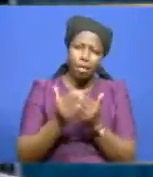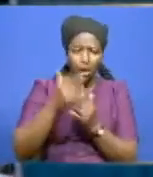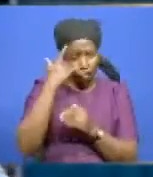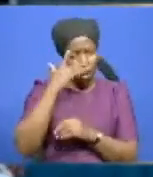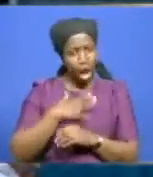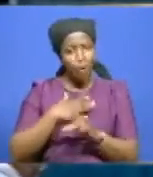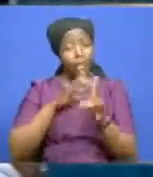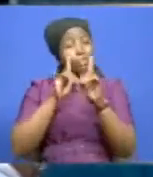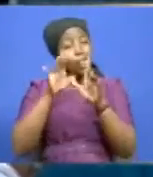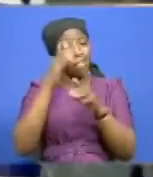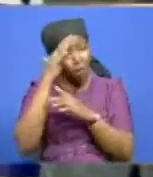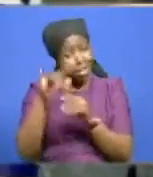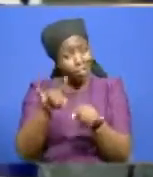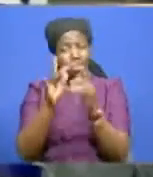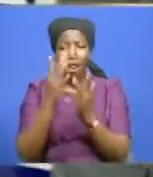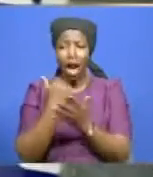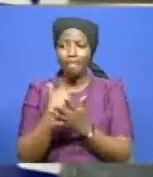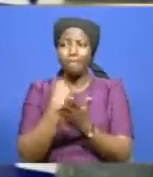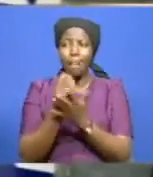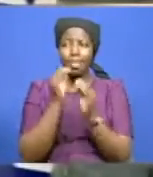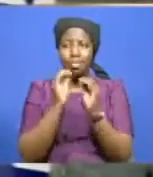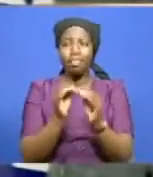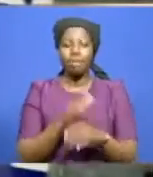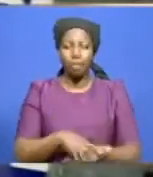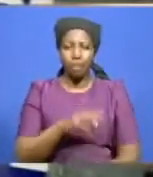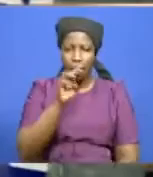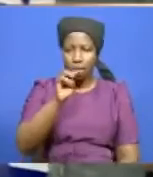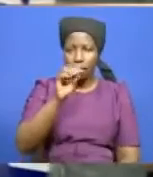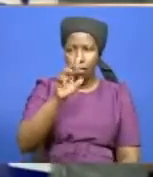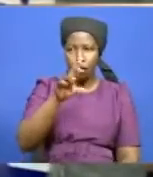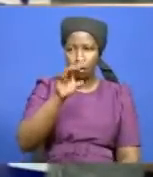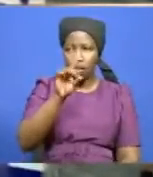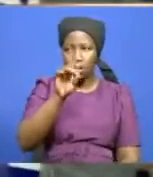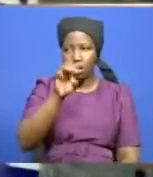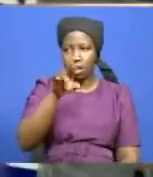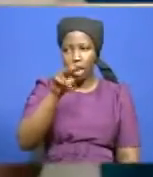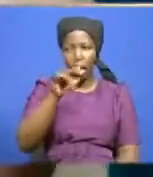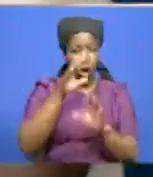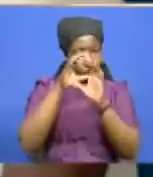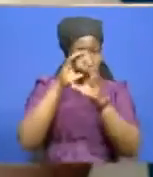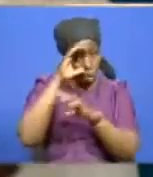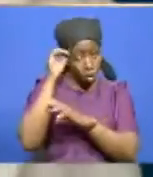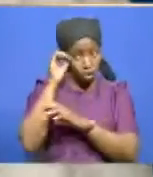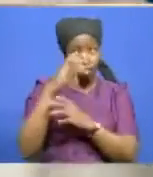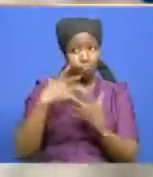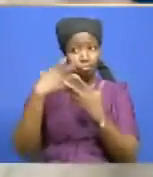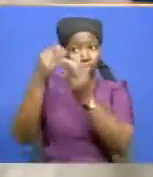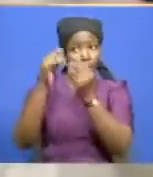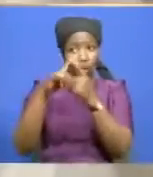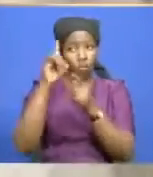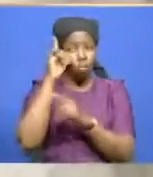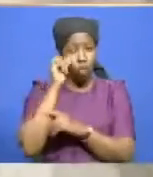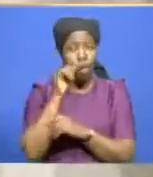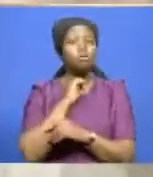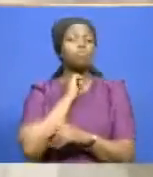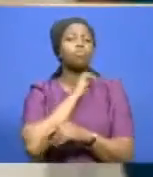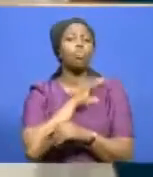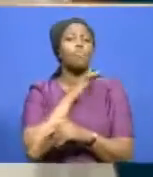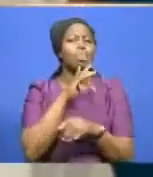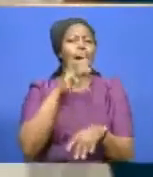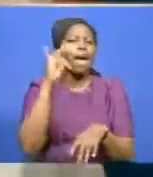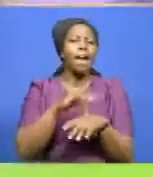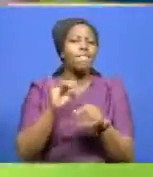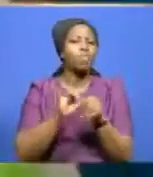sababu hata hivyo hawana pesa. Mabasi ya kampuni ya Modern Coast yanayoelekea Mombasa yanalalamikia athari za janga la virusi vya